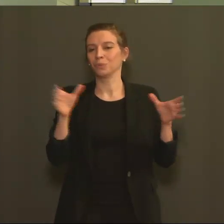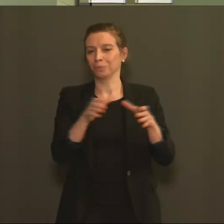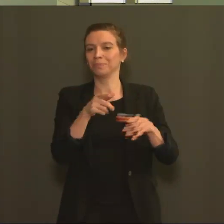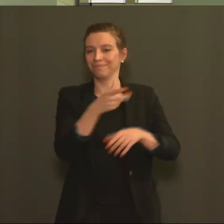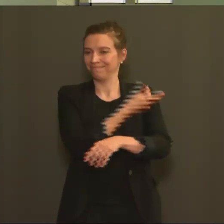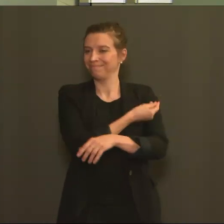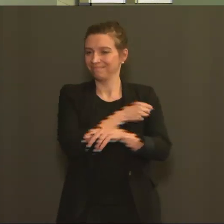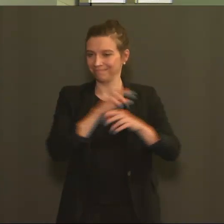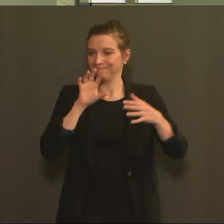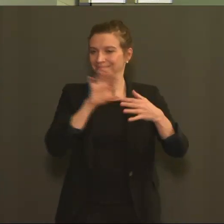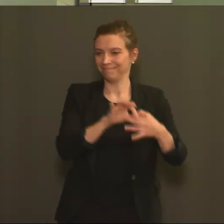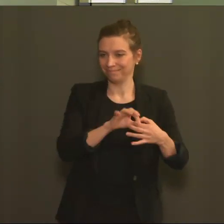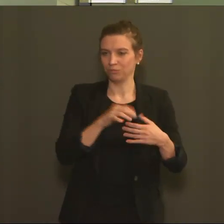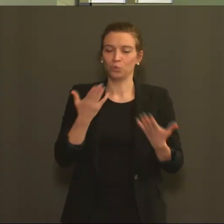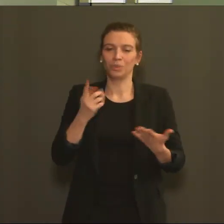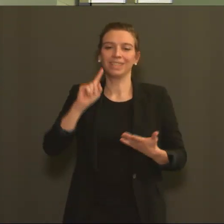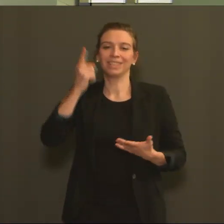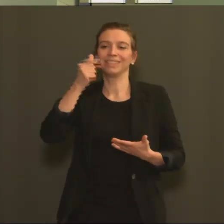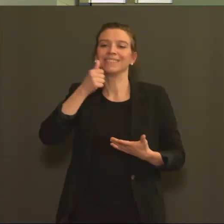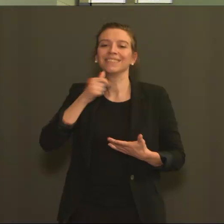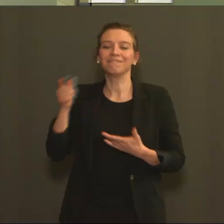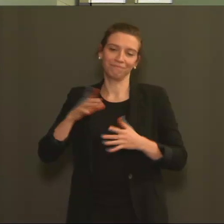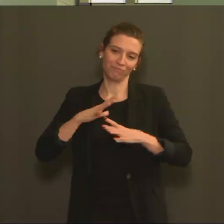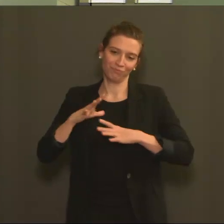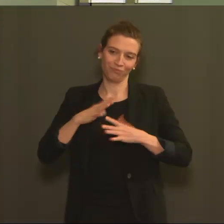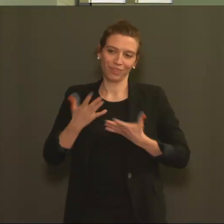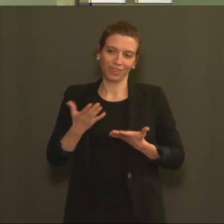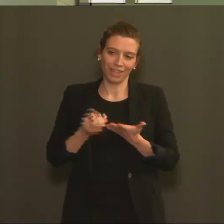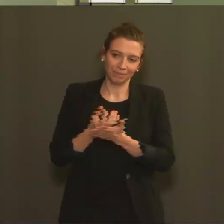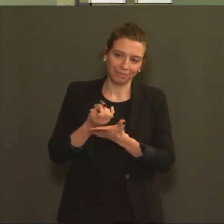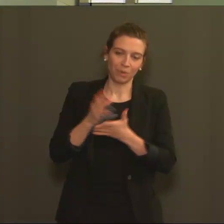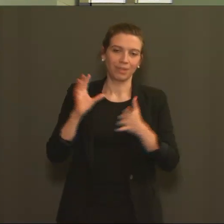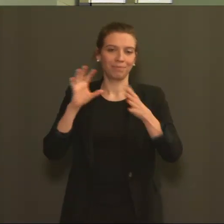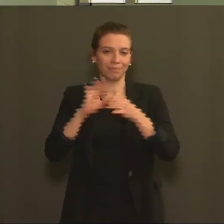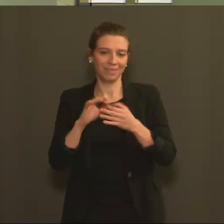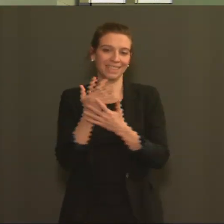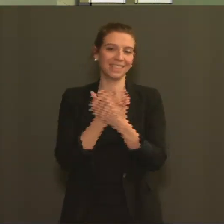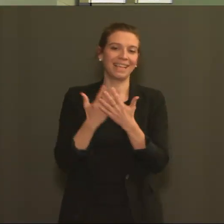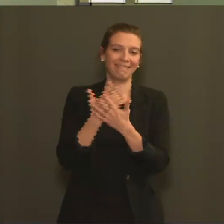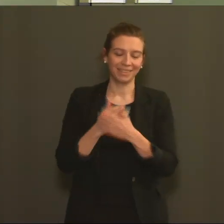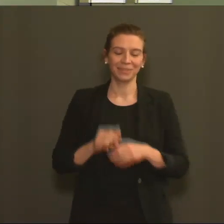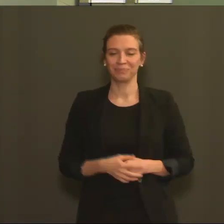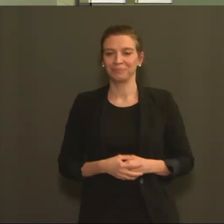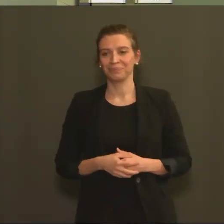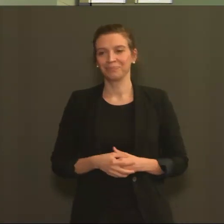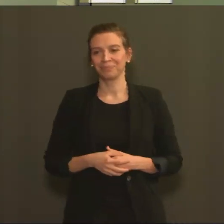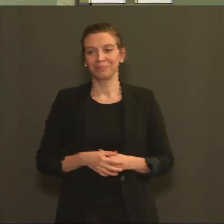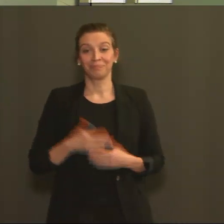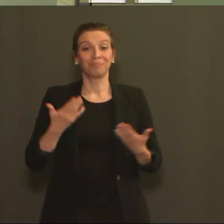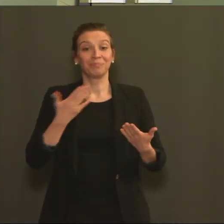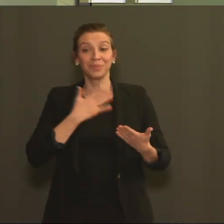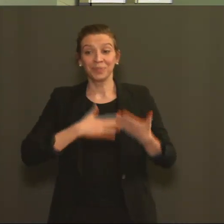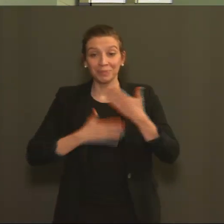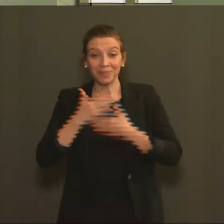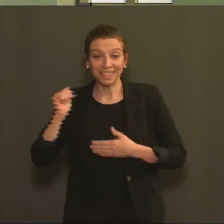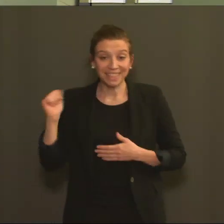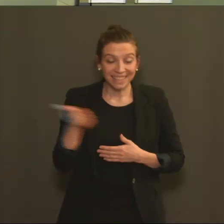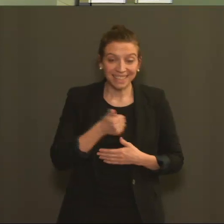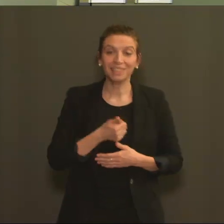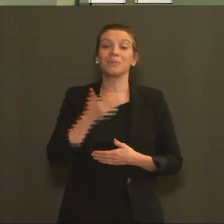van de epidemie goeiemorgen iedereen bonjour tout le monde sinds vandaag valt 1 januari